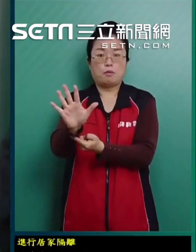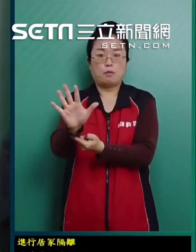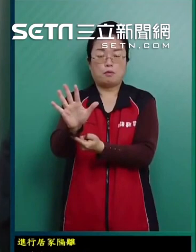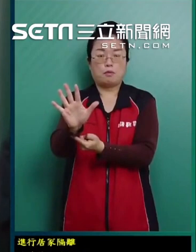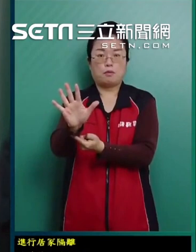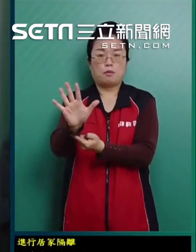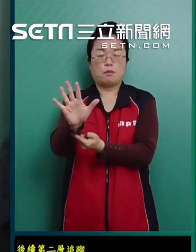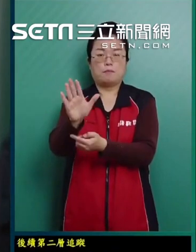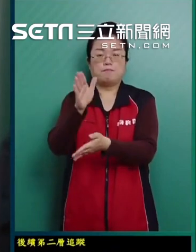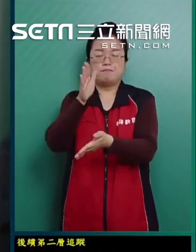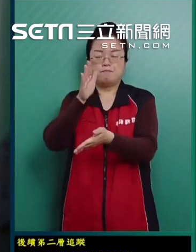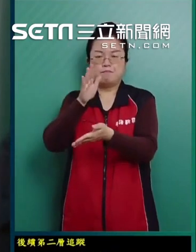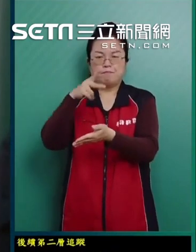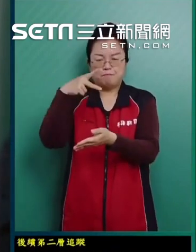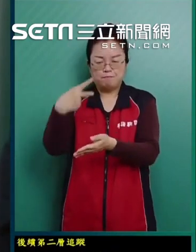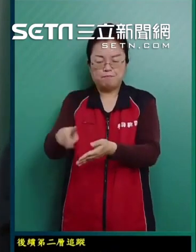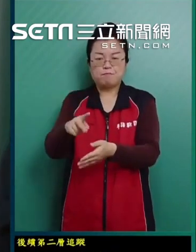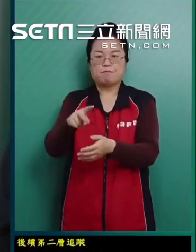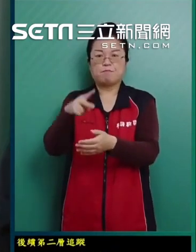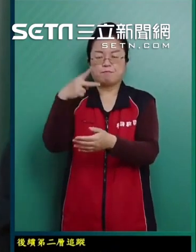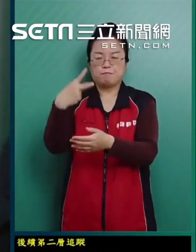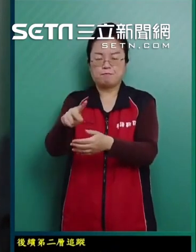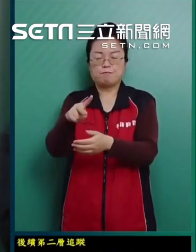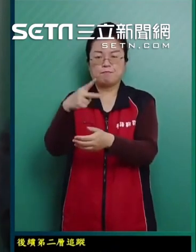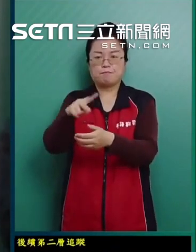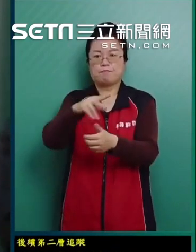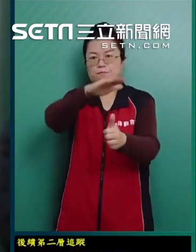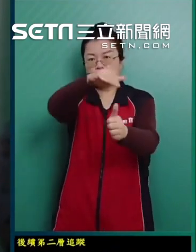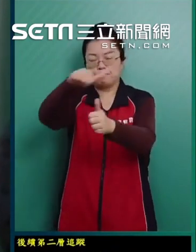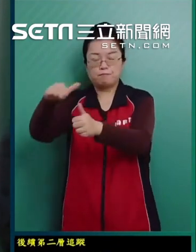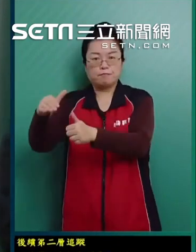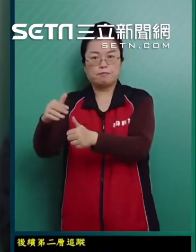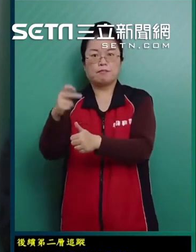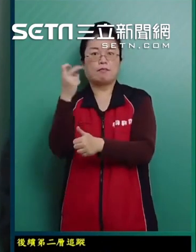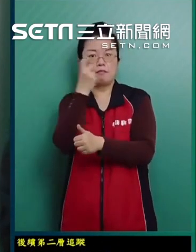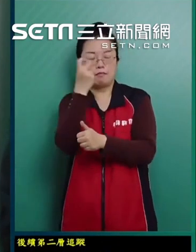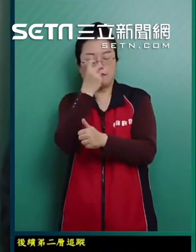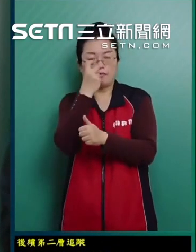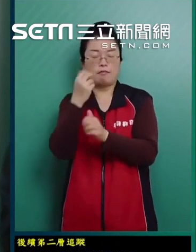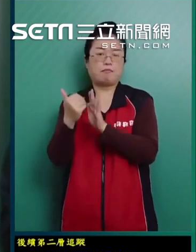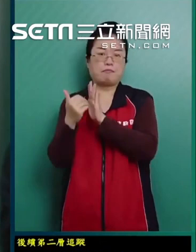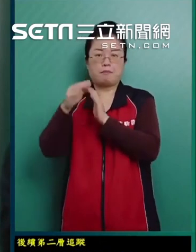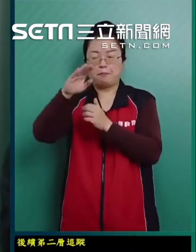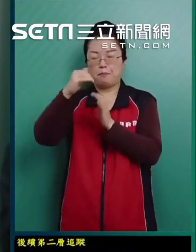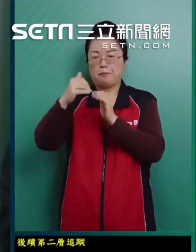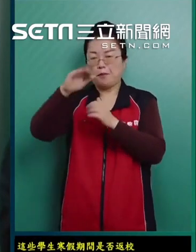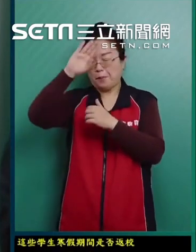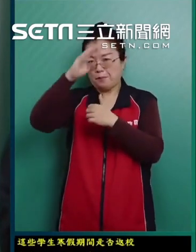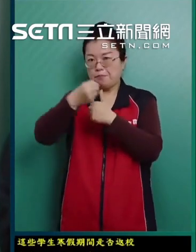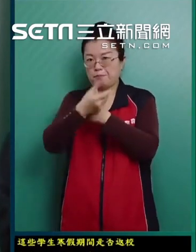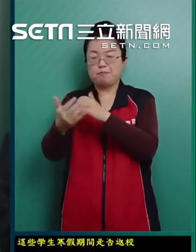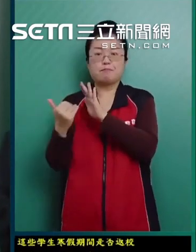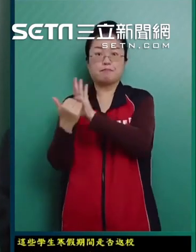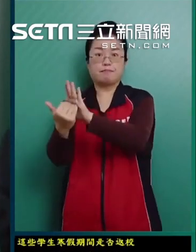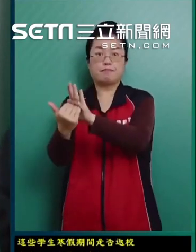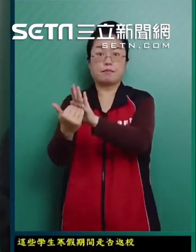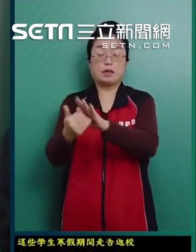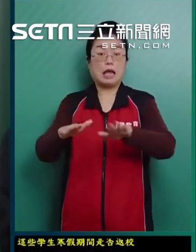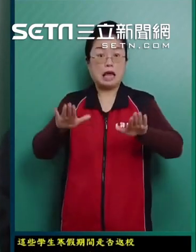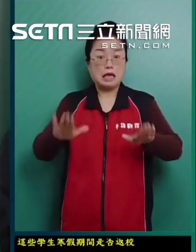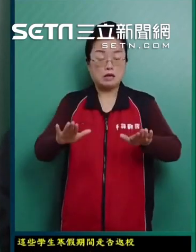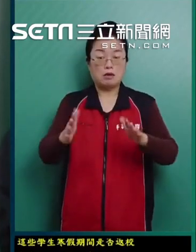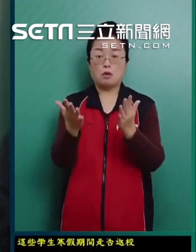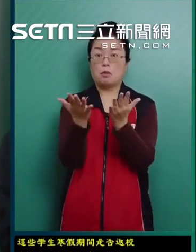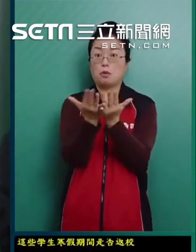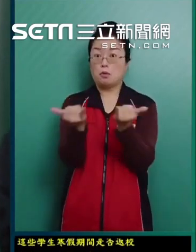二层的阻断的预防性措施。那目前来讲，我们大概都已经掌握所有的一个学生的一